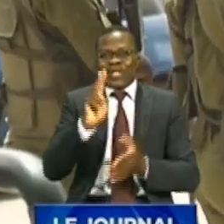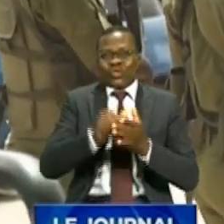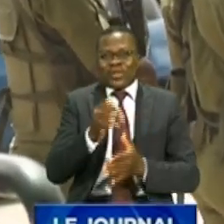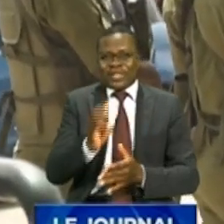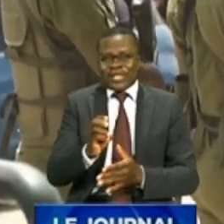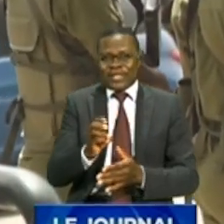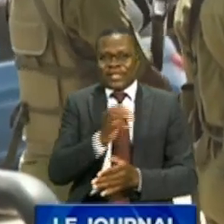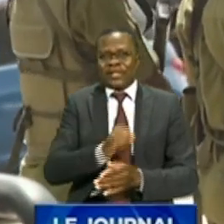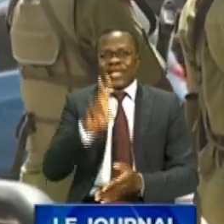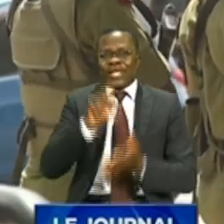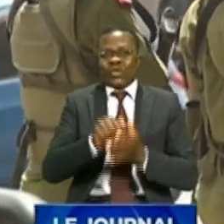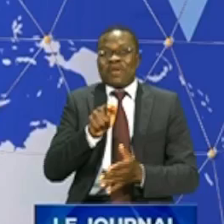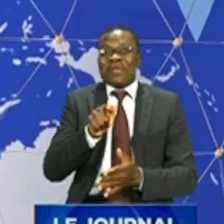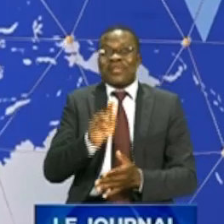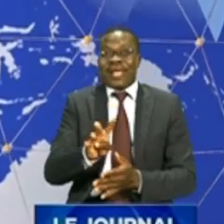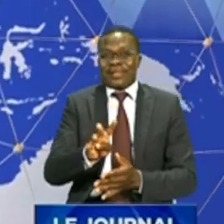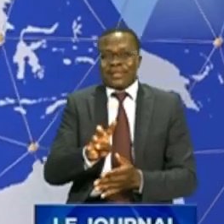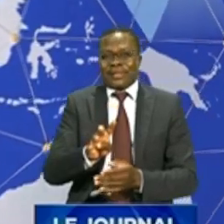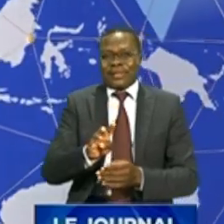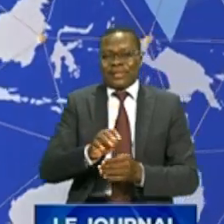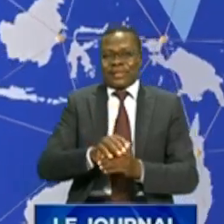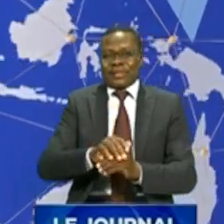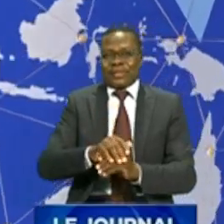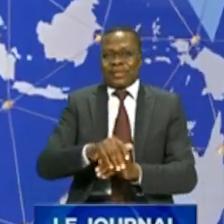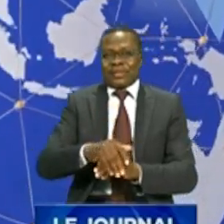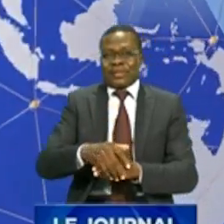2016 et 2024.